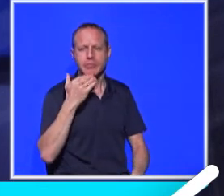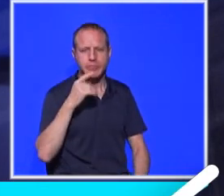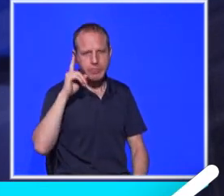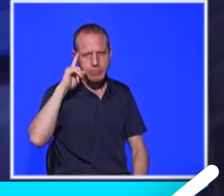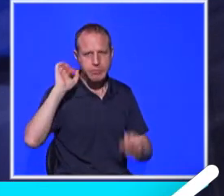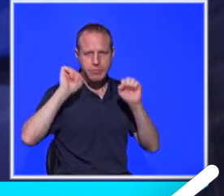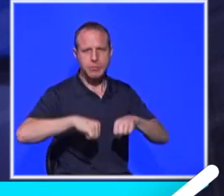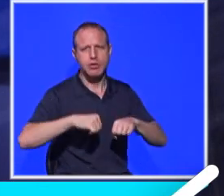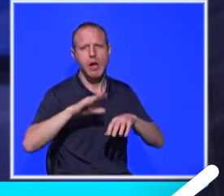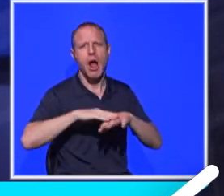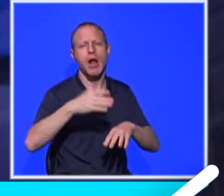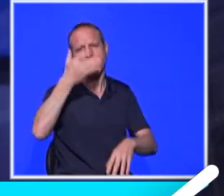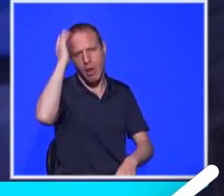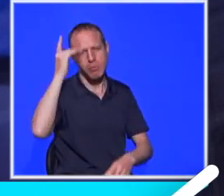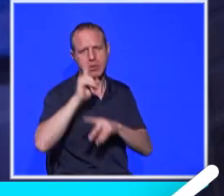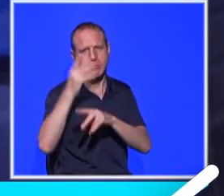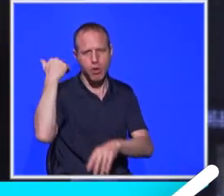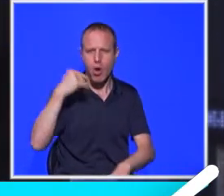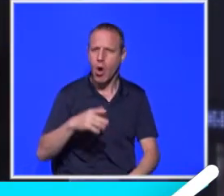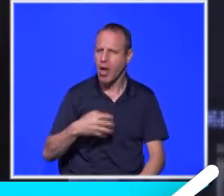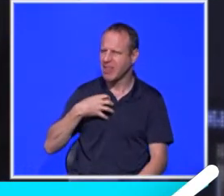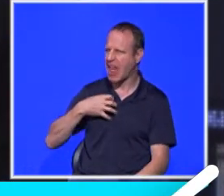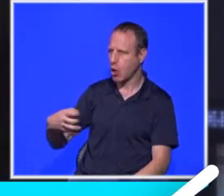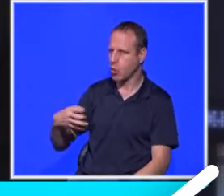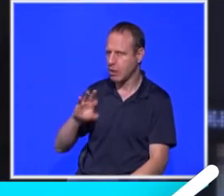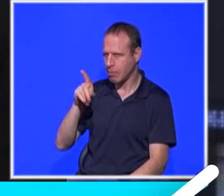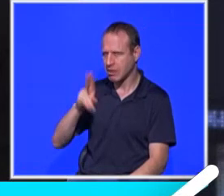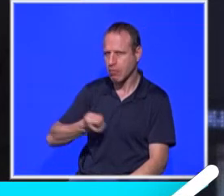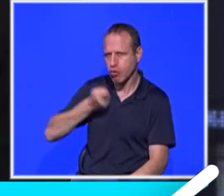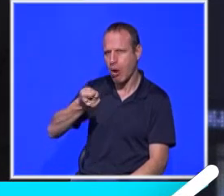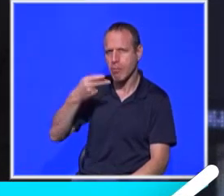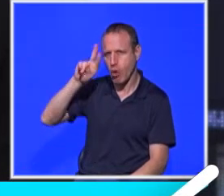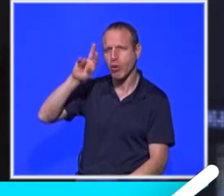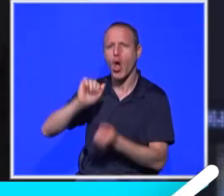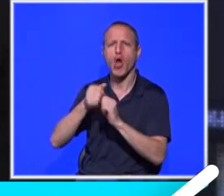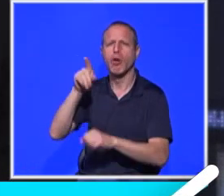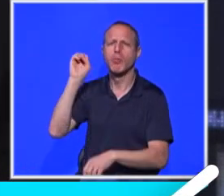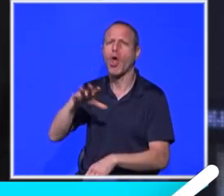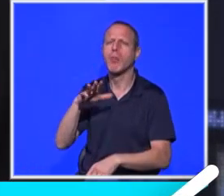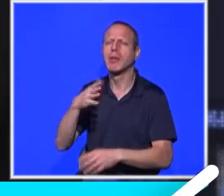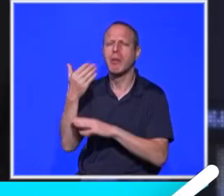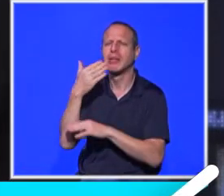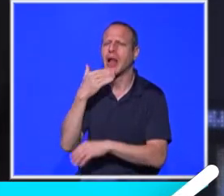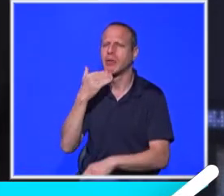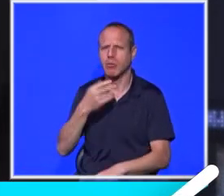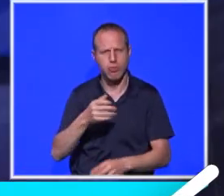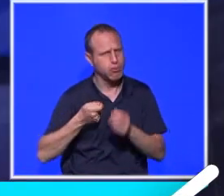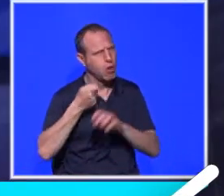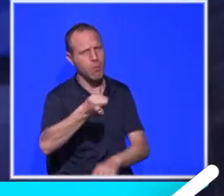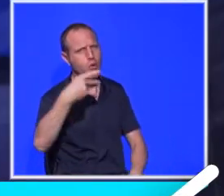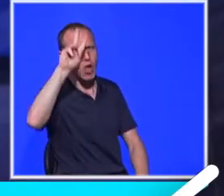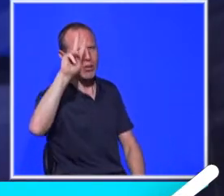שידע להשתלט על טראמפ בזמנו. טייקונים, האם הם צריכים לשלם יותר, או שהם תומים למדינה מספיק? שישלמו